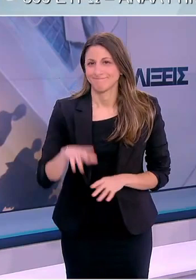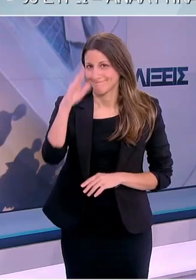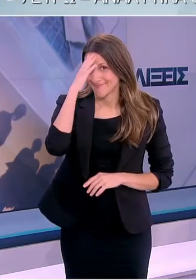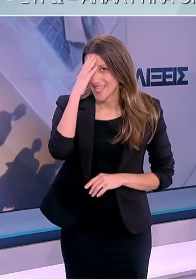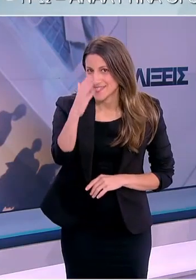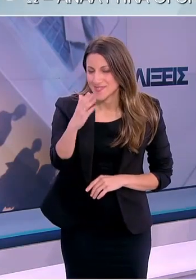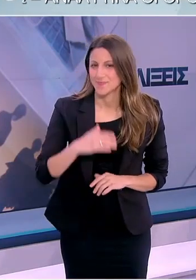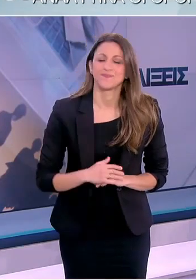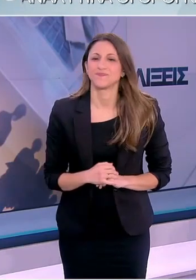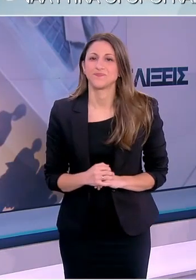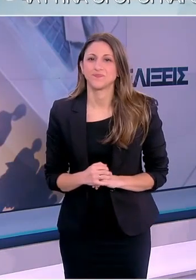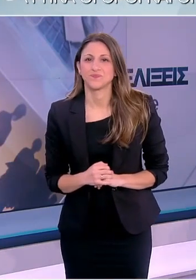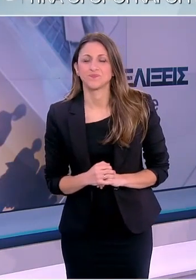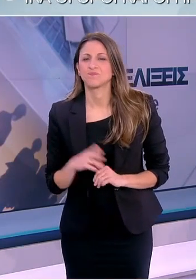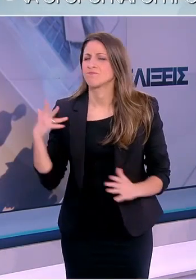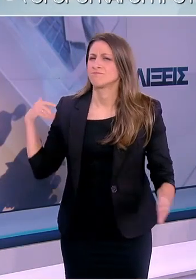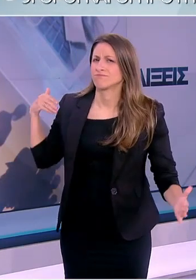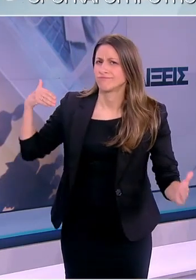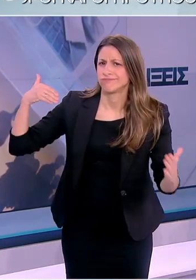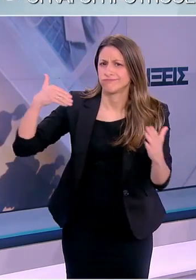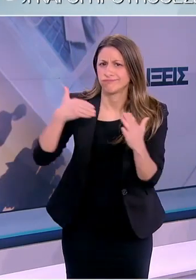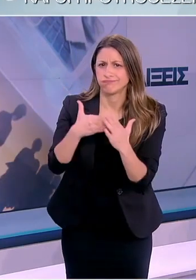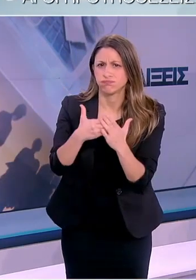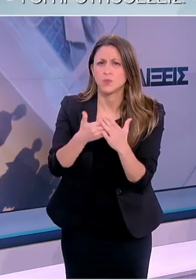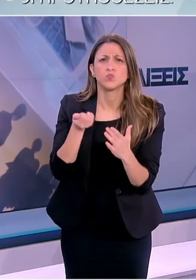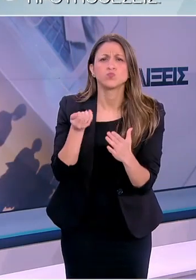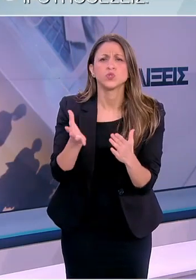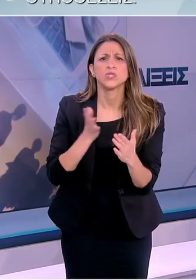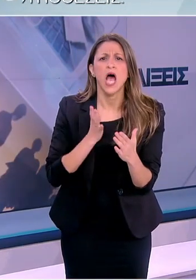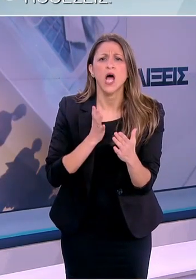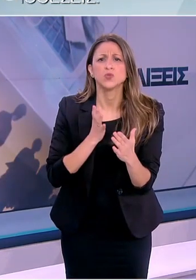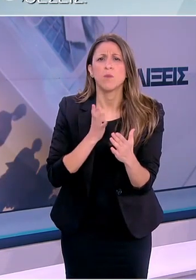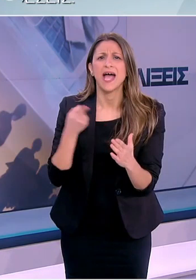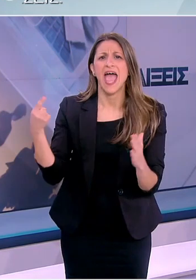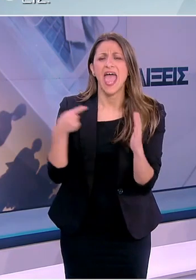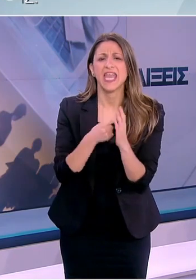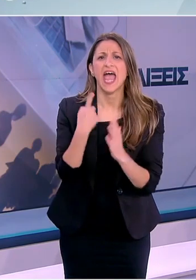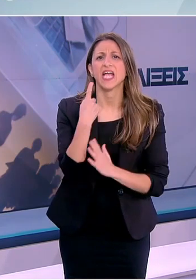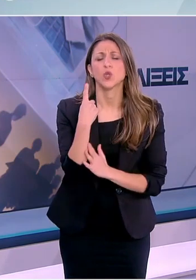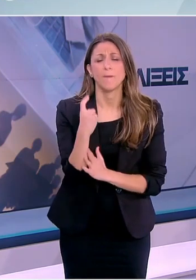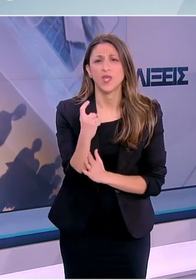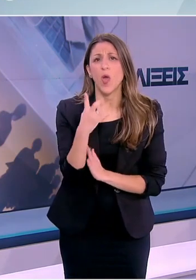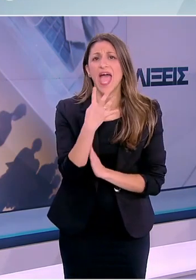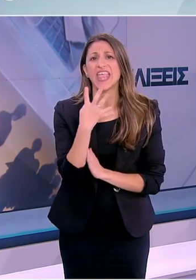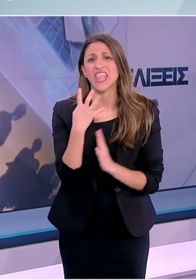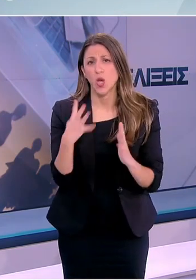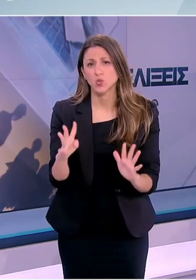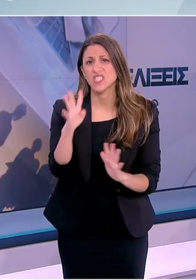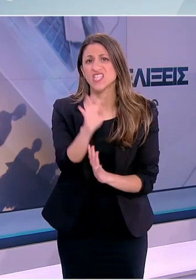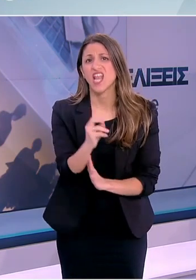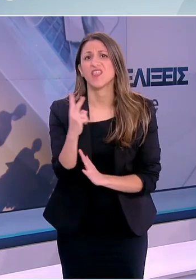Καλησπέρα σας. Έως σήμερα, περισσότερα από 1.947.000 κρούσματα του νέου